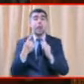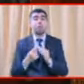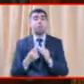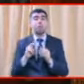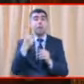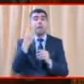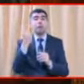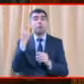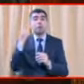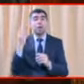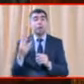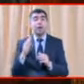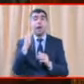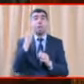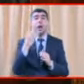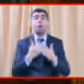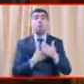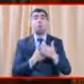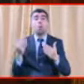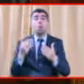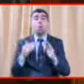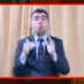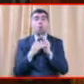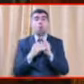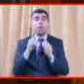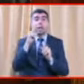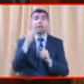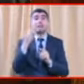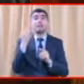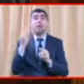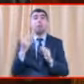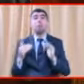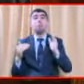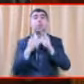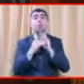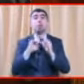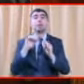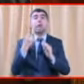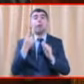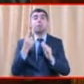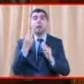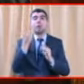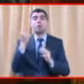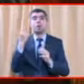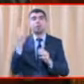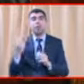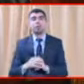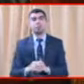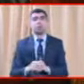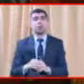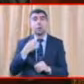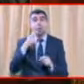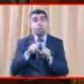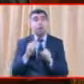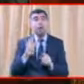3 مليون 2012 إلى 4 مليون 2013 إلى 13 مليون درهم 2014، وخصصنا 4